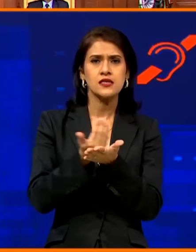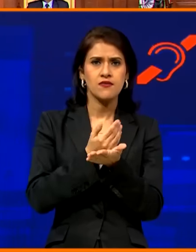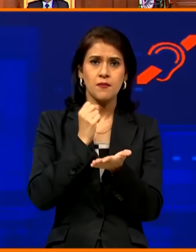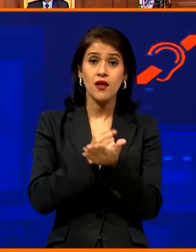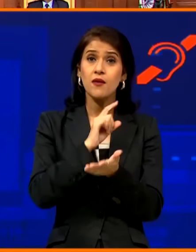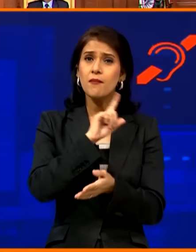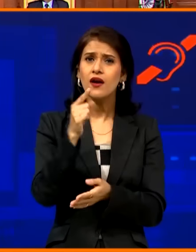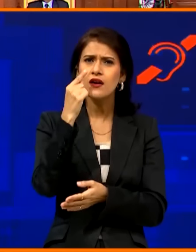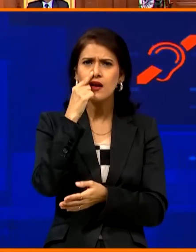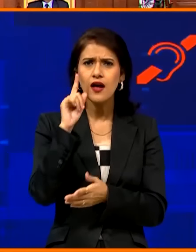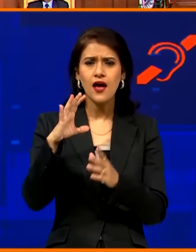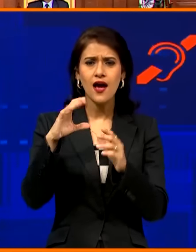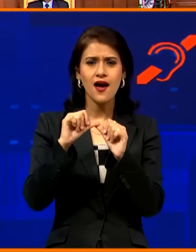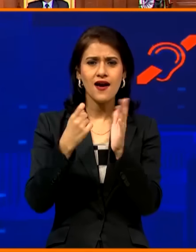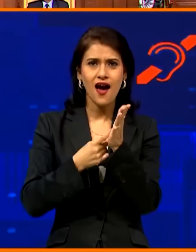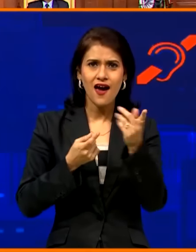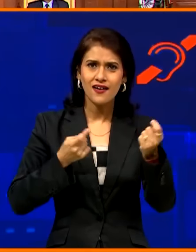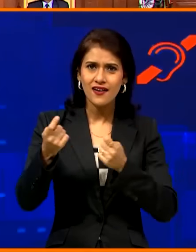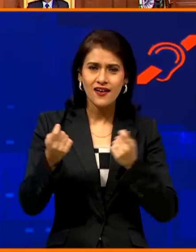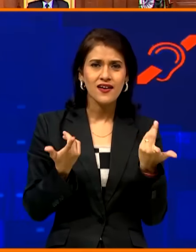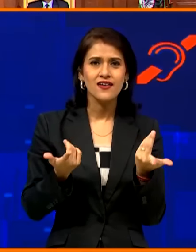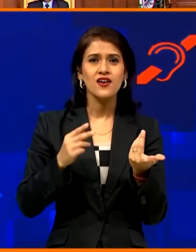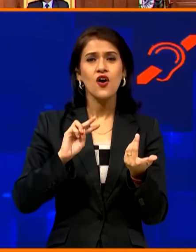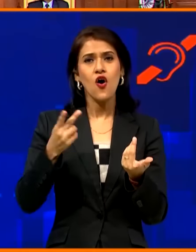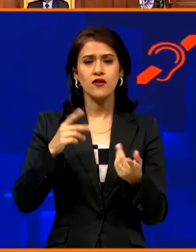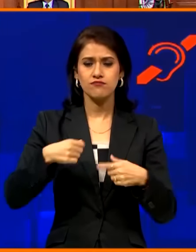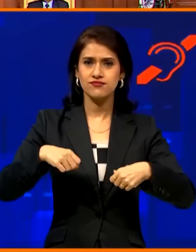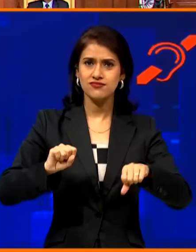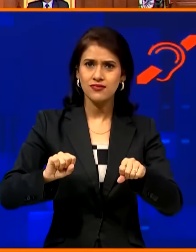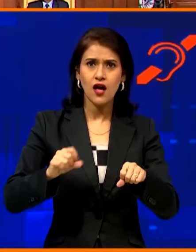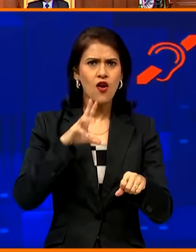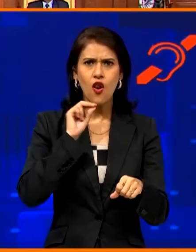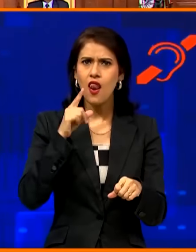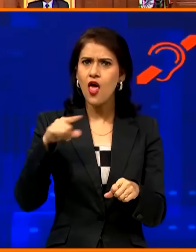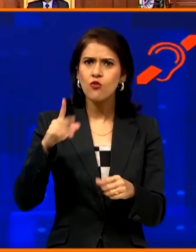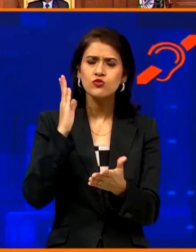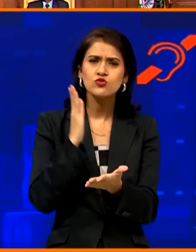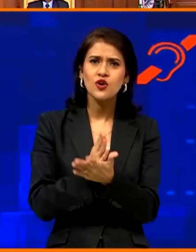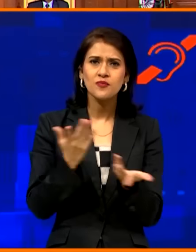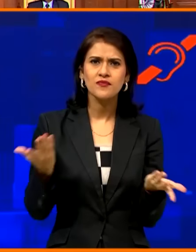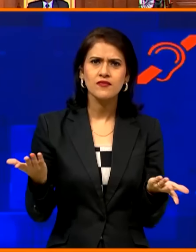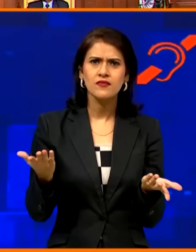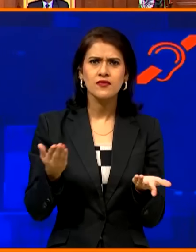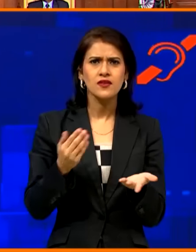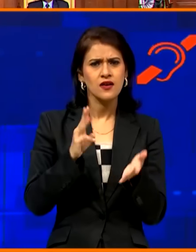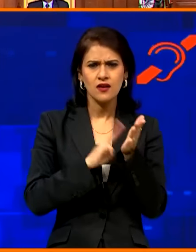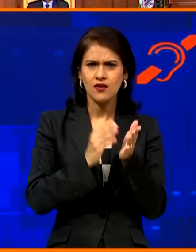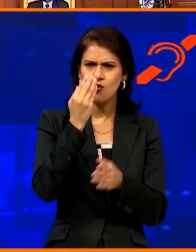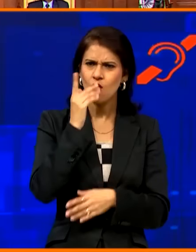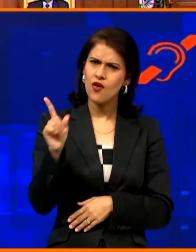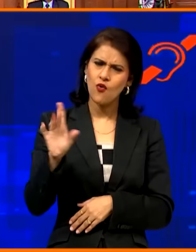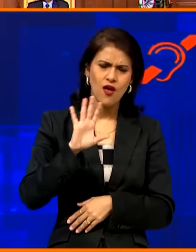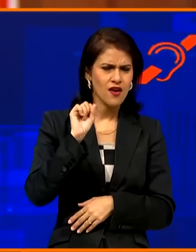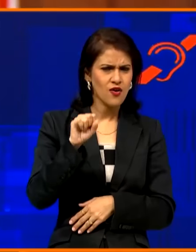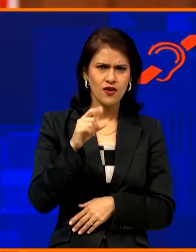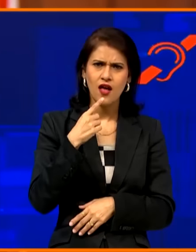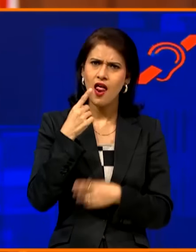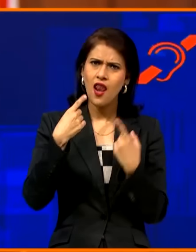लड़कियां कार चलाए मोटर बाइक चलाए इस पर क्यों पाबंदी है कहां पाबंदी है इसके ऊपर सब चला रहे हैं अरे